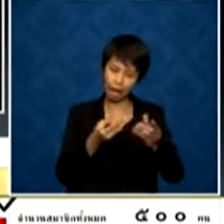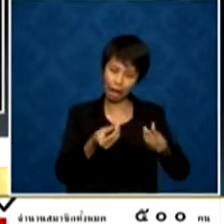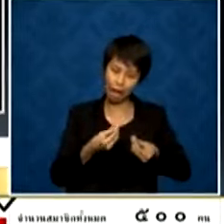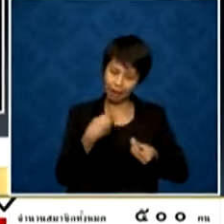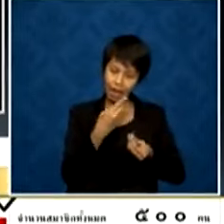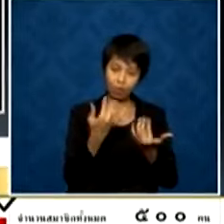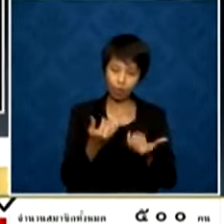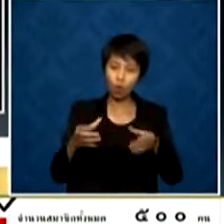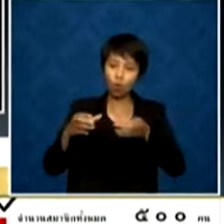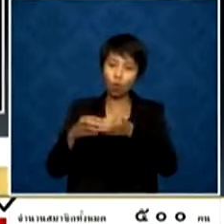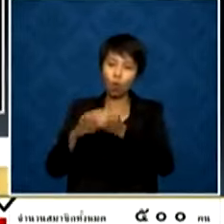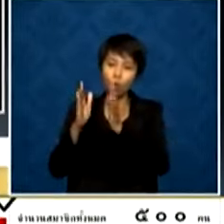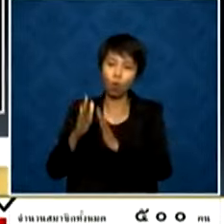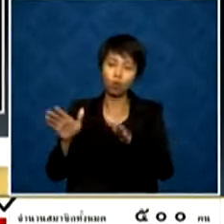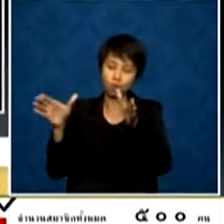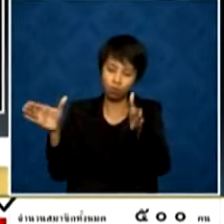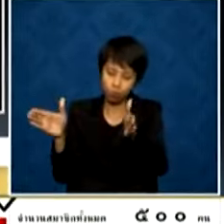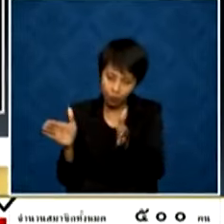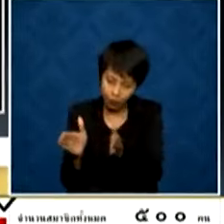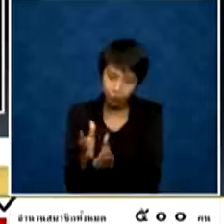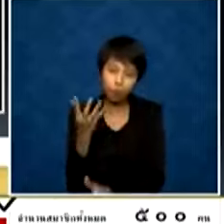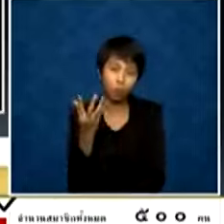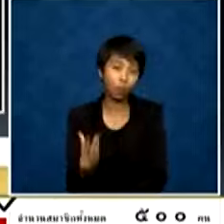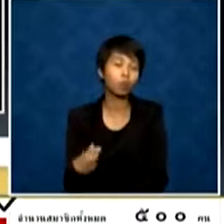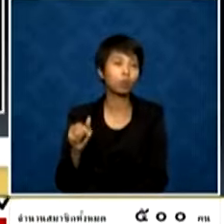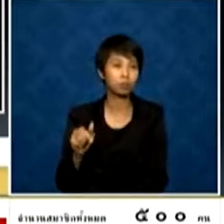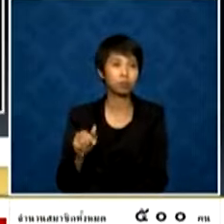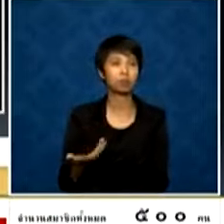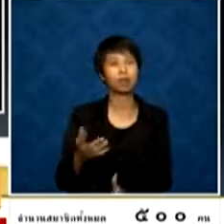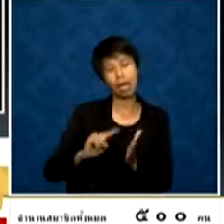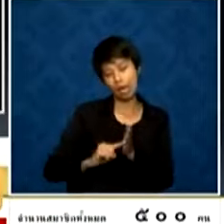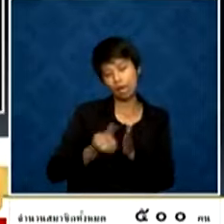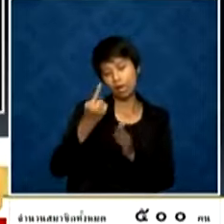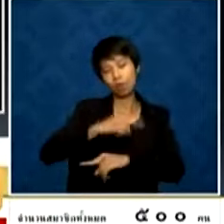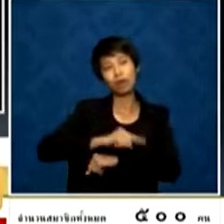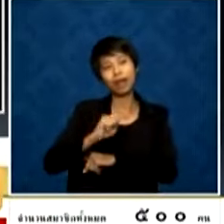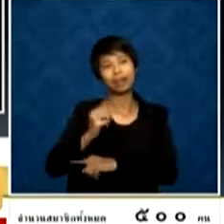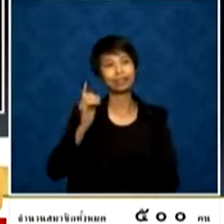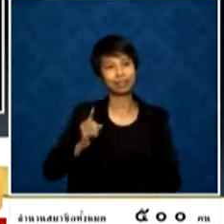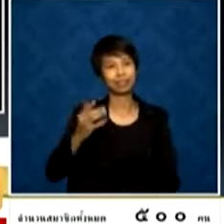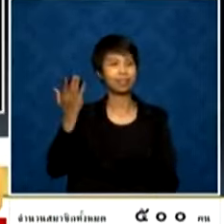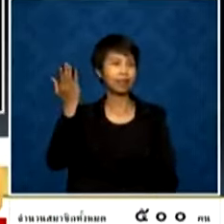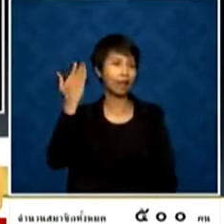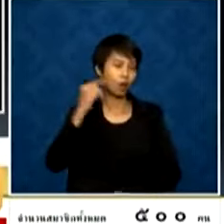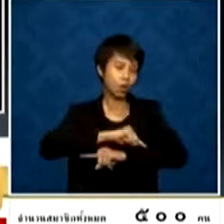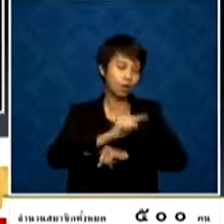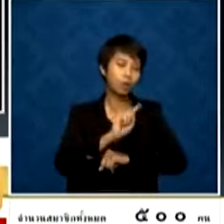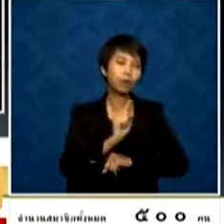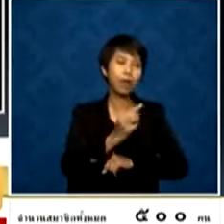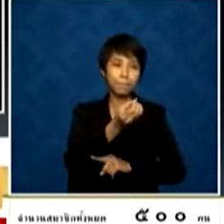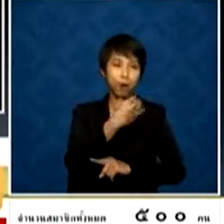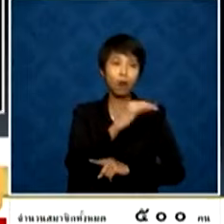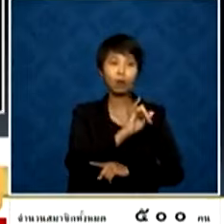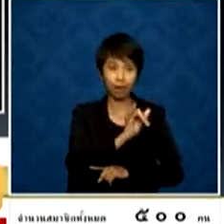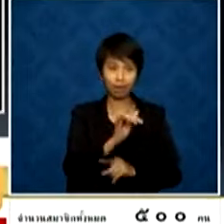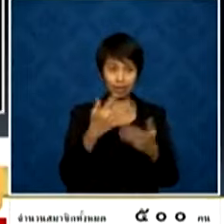ดังนั้นเนี่ยนะครับถ้ารัฐบาลจะให้ทำเนี่ยนะครับก็คือจะมายืมเงินของธกส.แล้วก็ไปแจกนะครับให้กับประชาชน